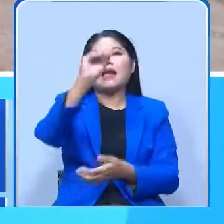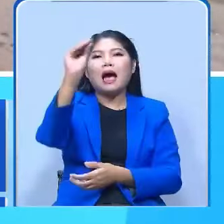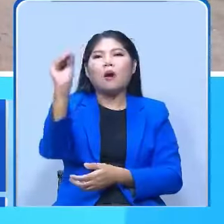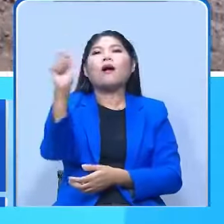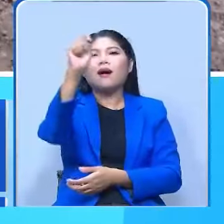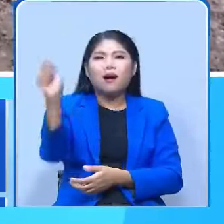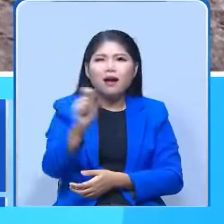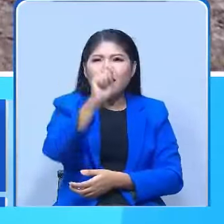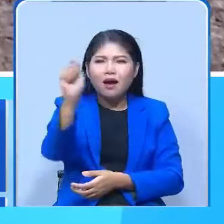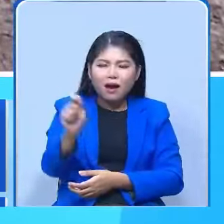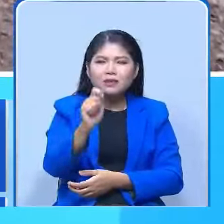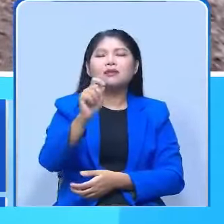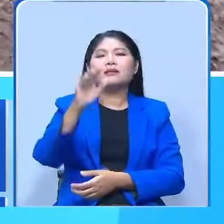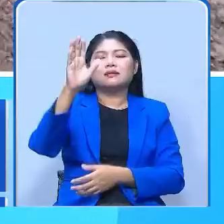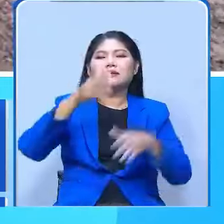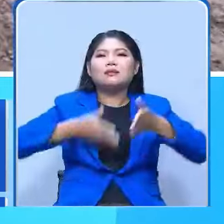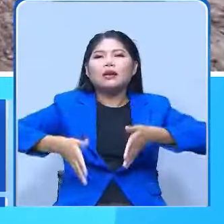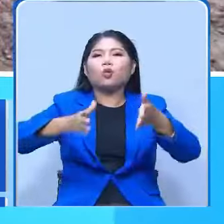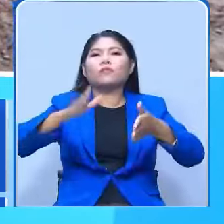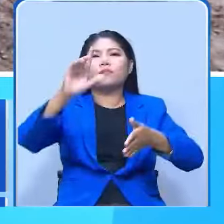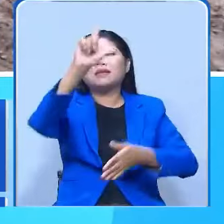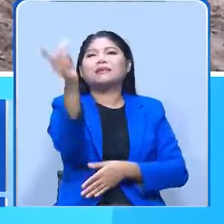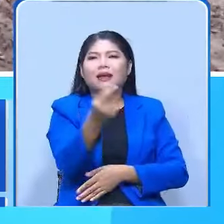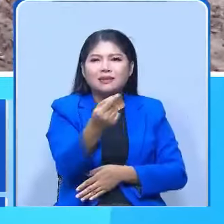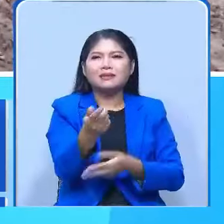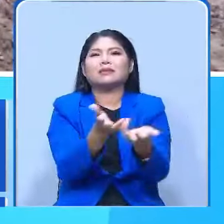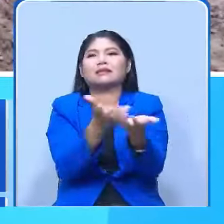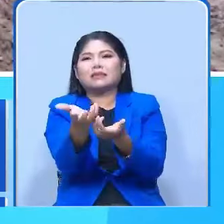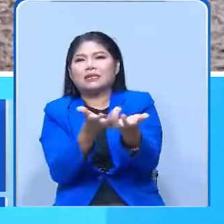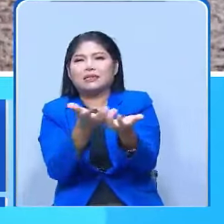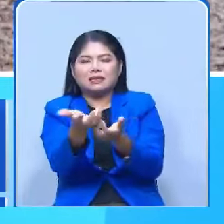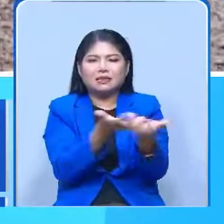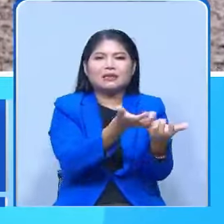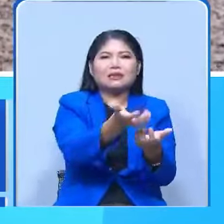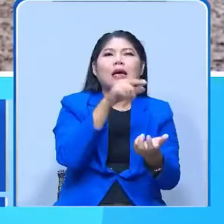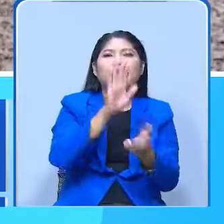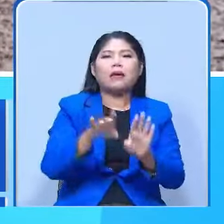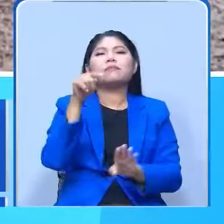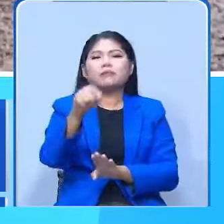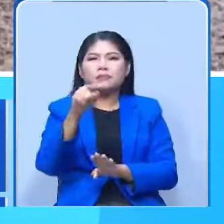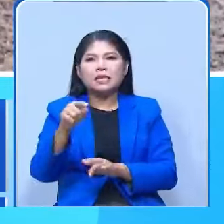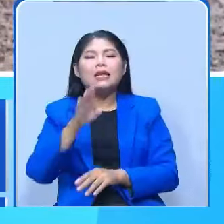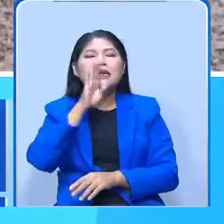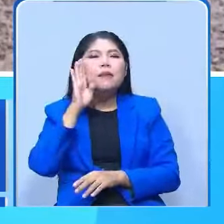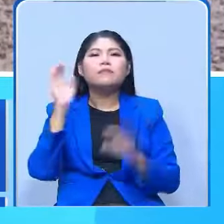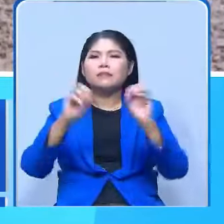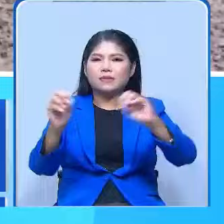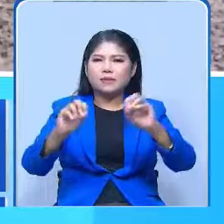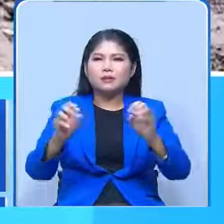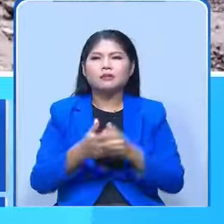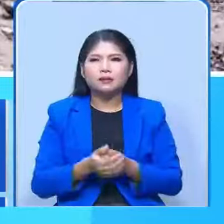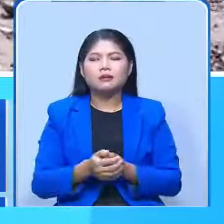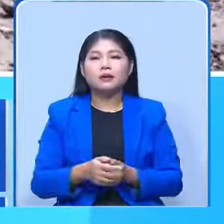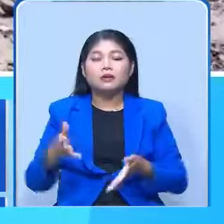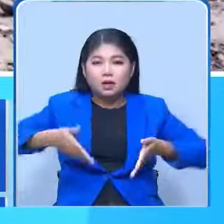โลกพระจันทร์อย่างเงี้ยแล้วแต่จะเรียกเลยเพราะว่าอยากให้เห็นสภาพนะคะว่ามันเป็นหลุมเป็นบ่อแบบนี้จริงๆซึ่งถนนสายนี้เป็นถนนเลียบ